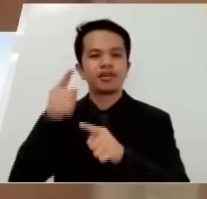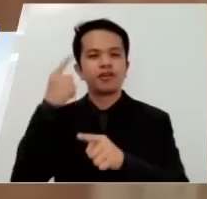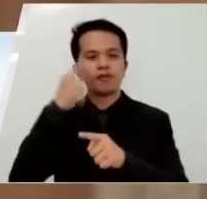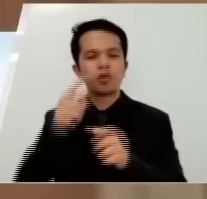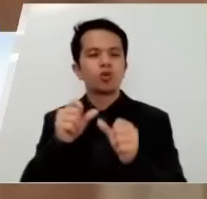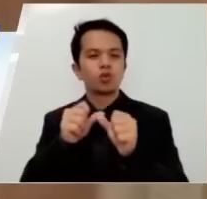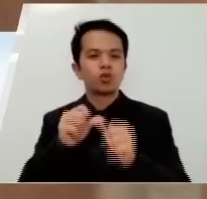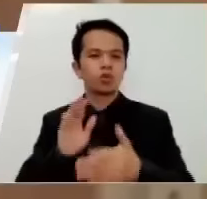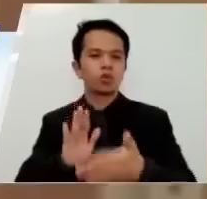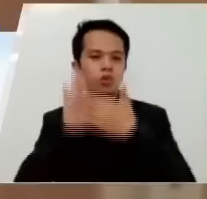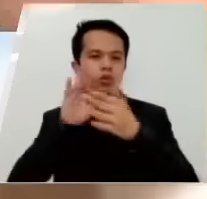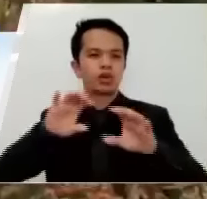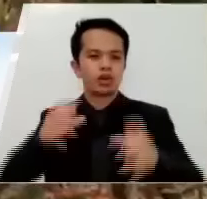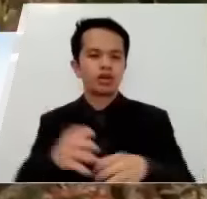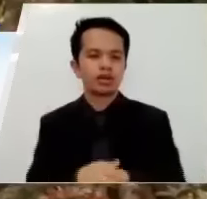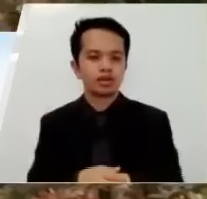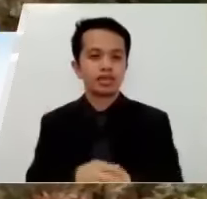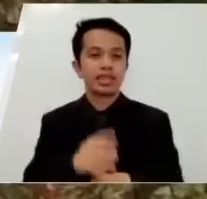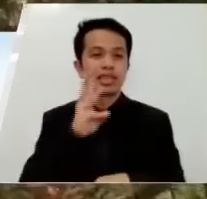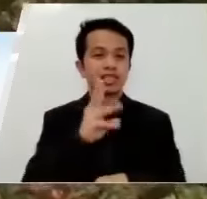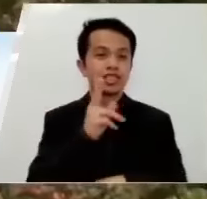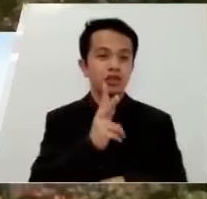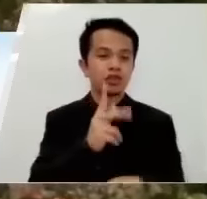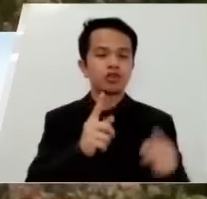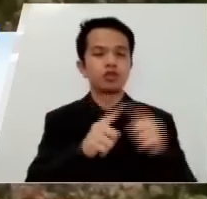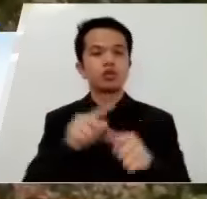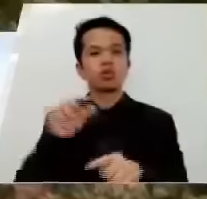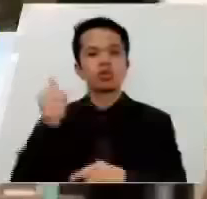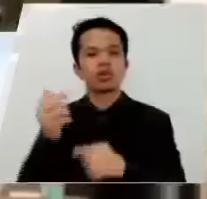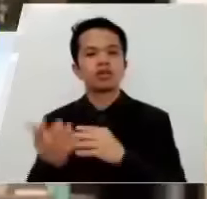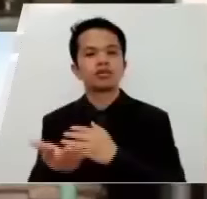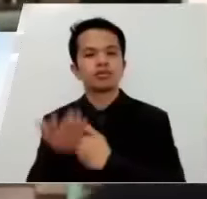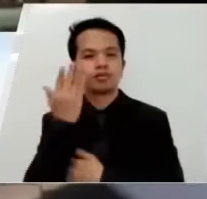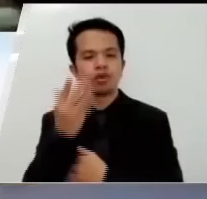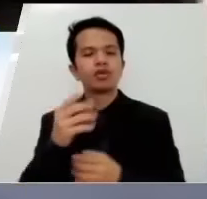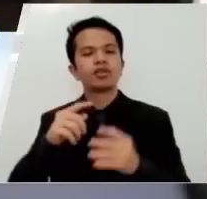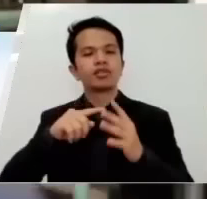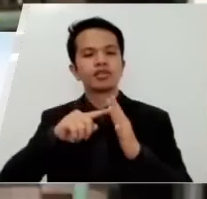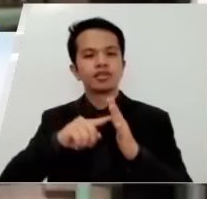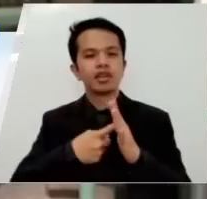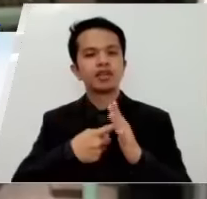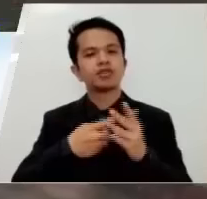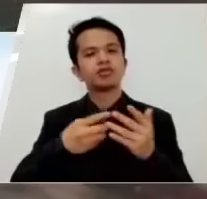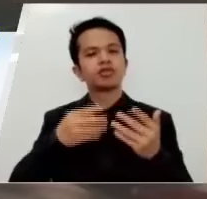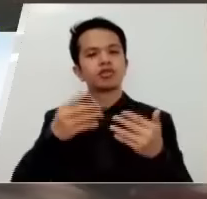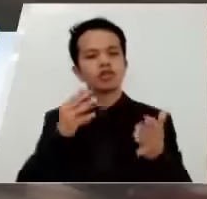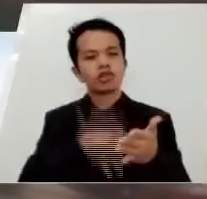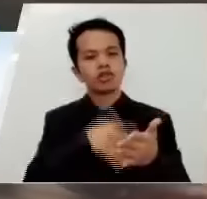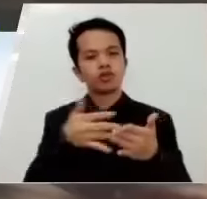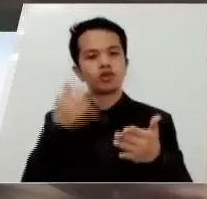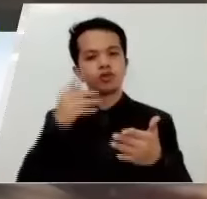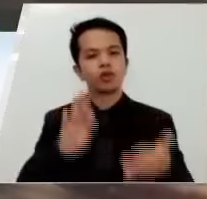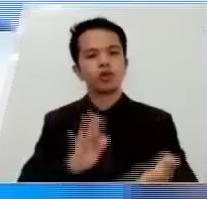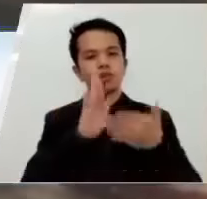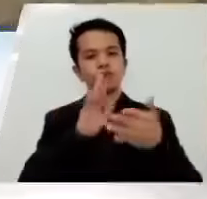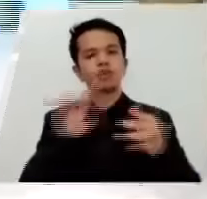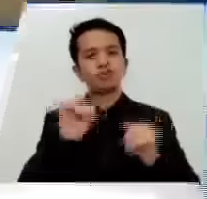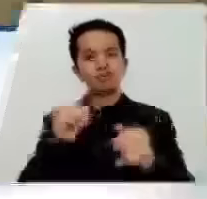classes. 6:30 a.m. hanggang 10 a.m. na ang schedule ng face-to-face at pagdating ng hapon, ipatutupad ang modular